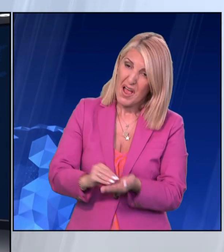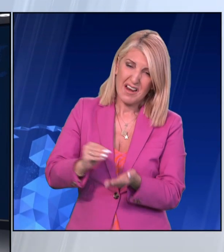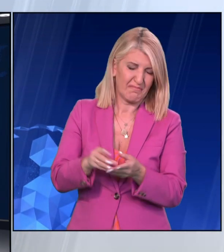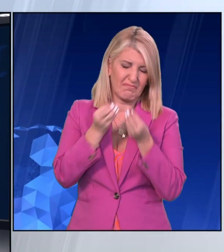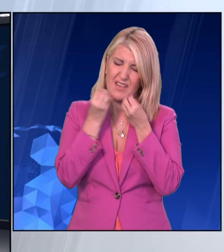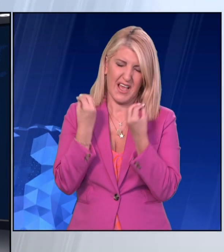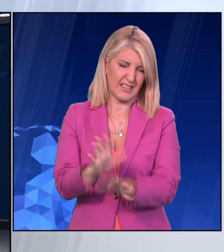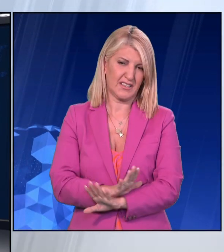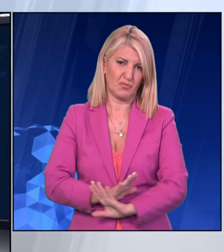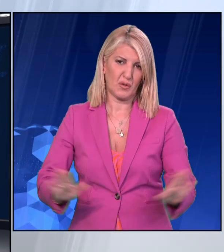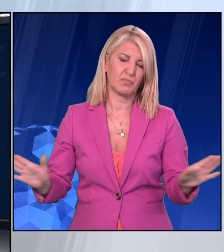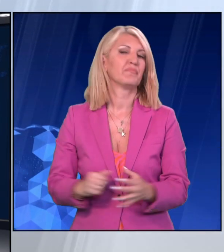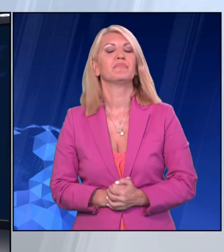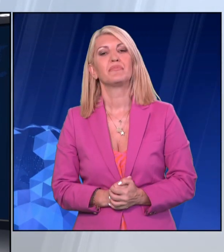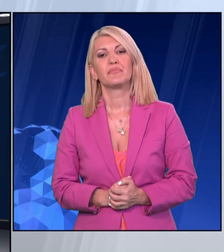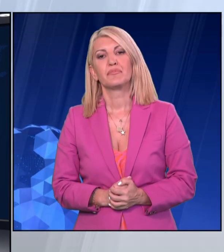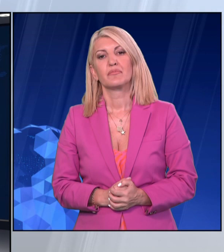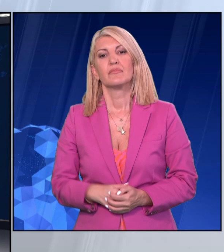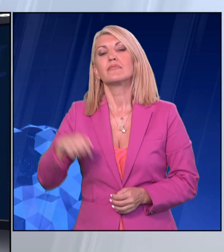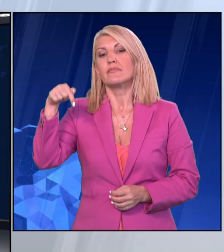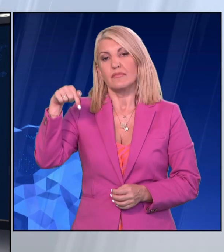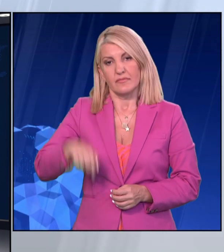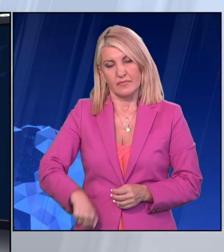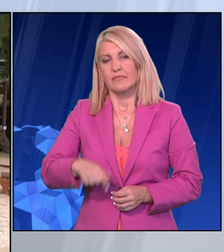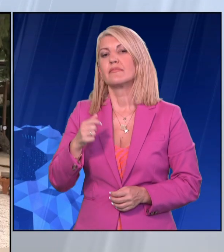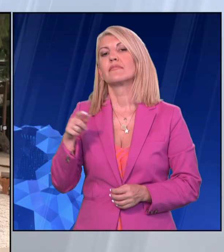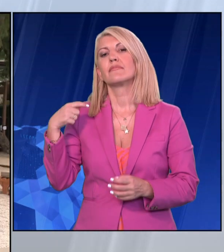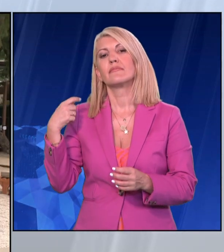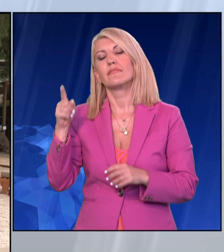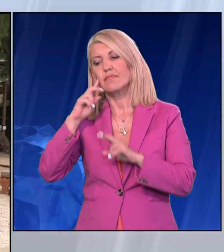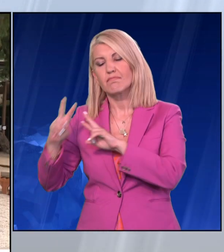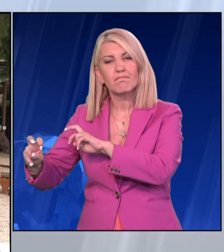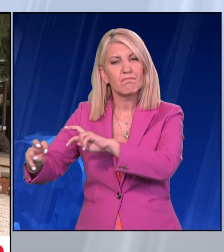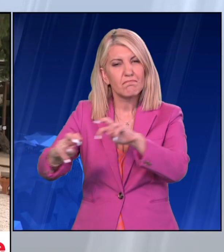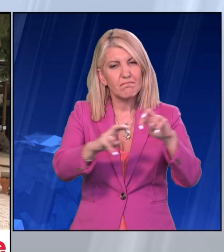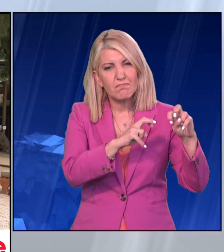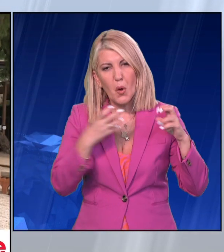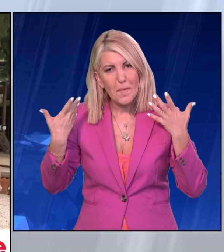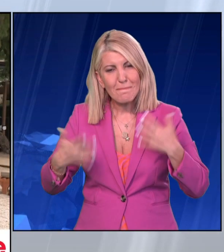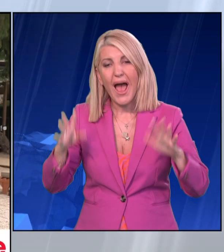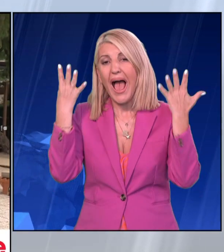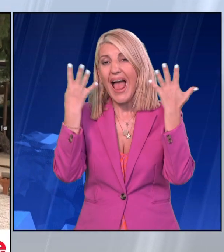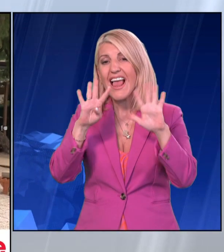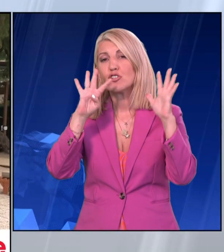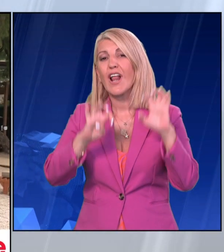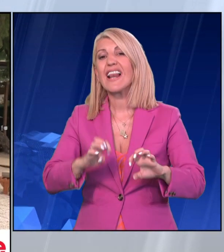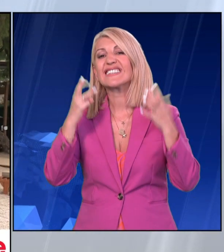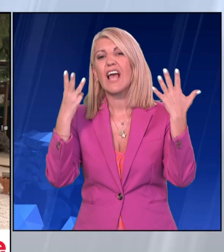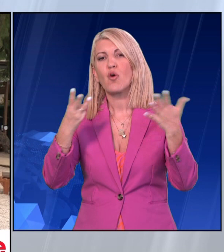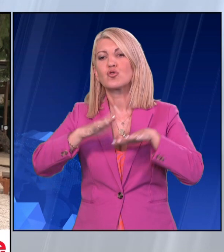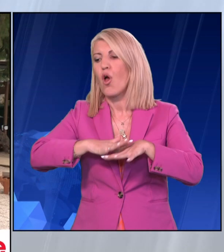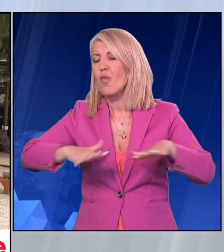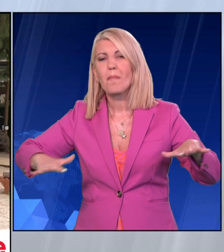Έλεγχοι σε 918 ιδιώτες και επιχειρήσεις τουριστικής εκμετάλλευσης του Αιγιαλού, από τους οποίους διαπιστώθηκαν 336